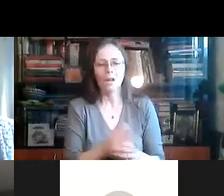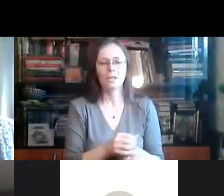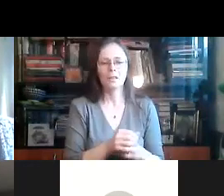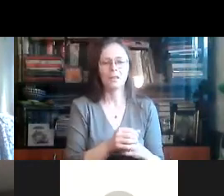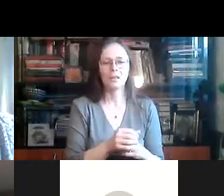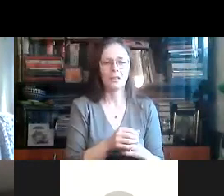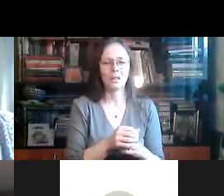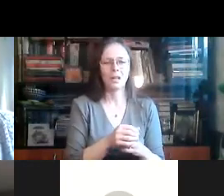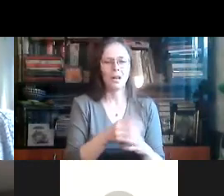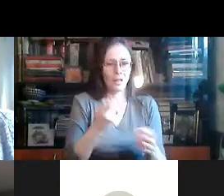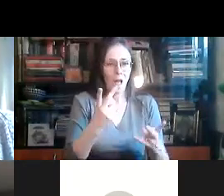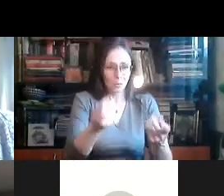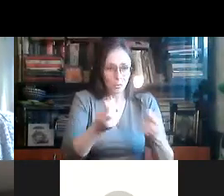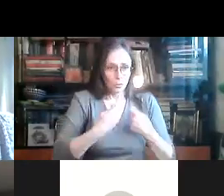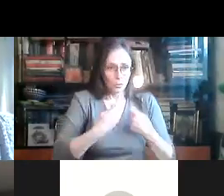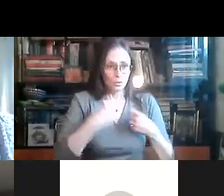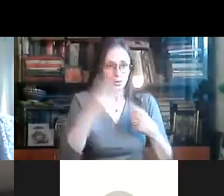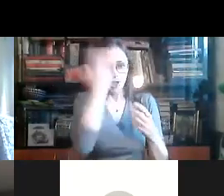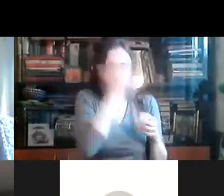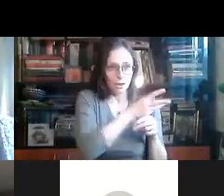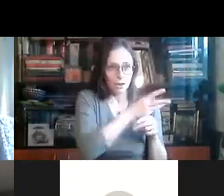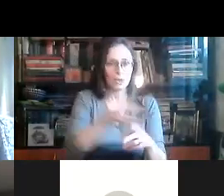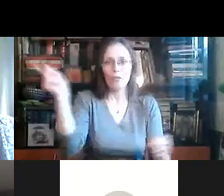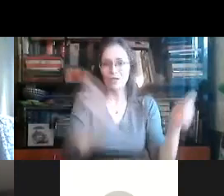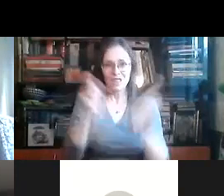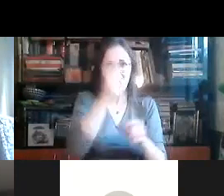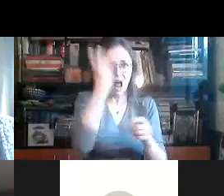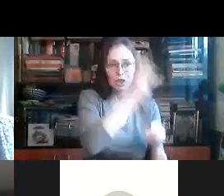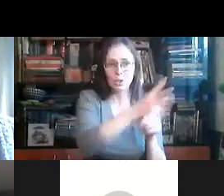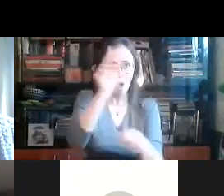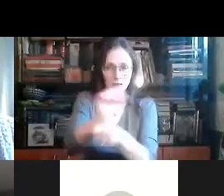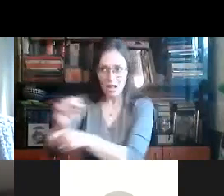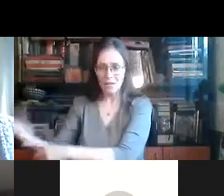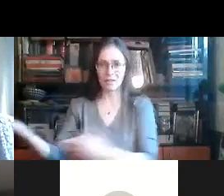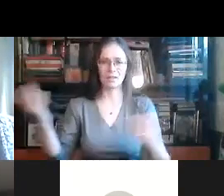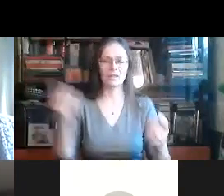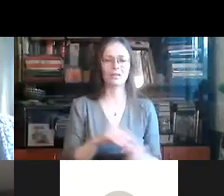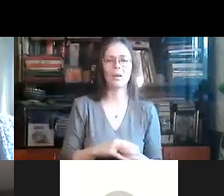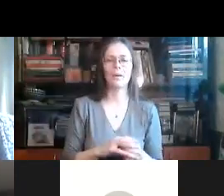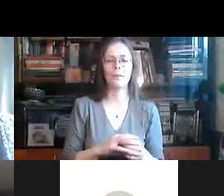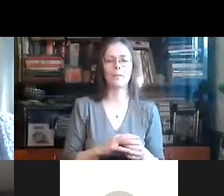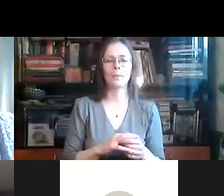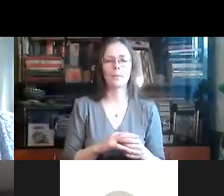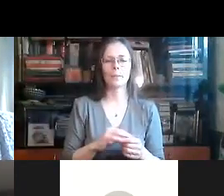закрылись. Да, и я там тоже в этом телеграм-канале своем выкладывала информацию, что сейчас,